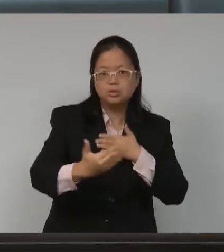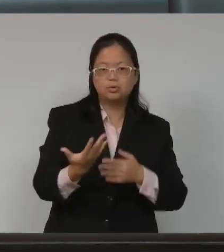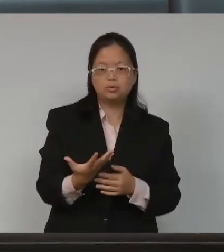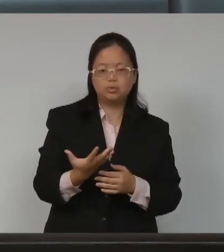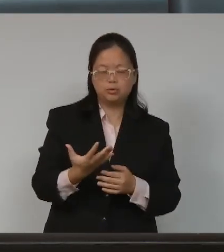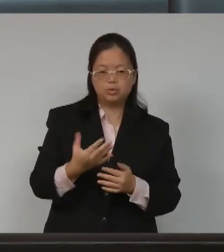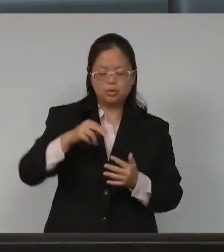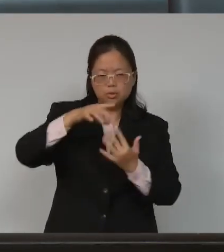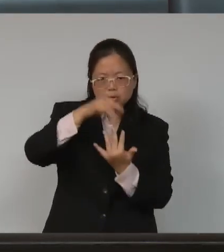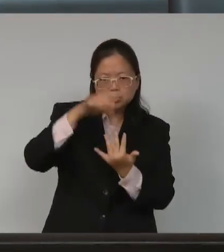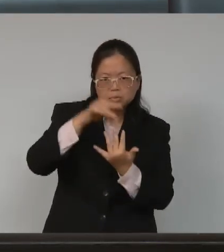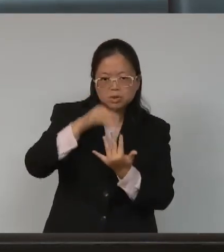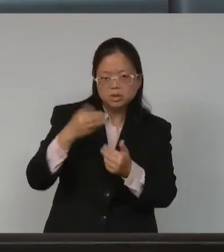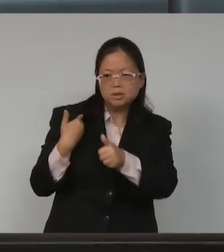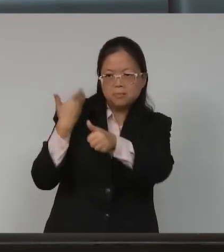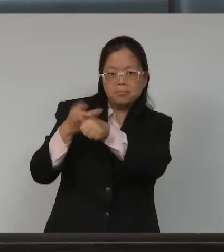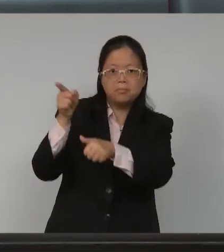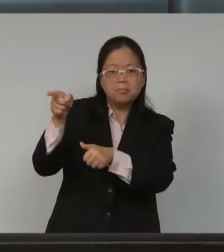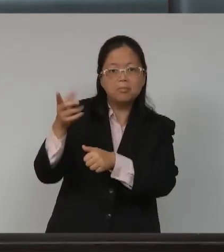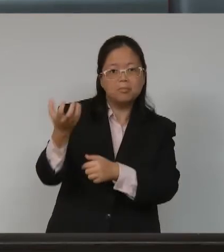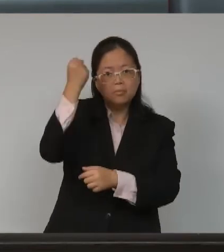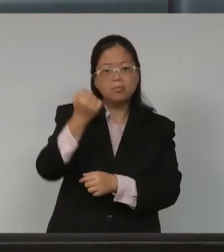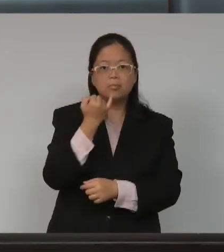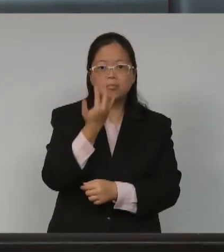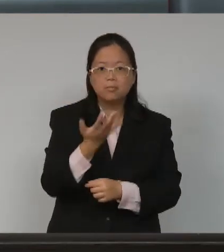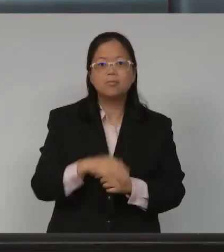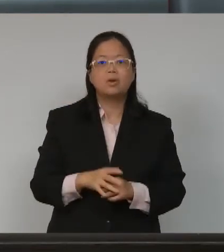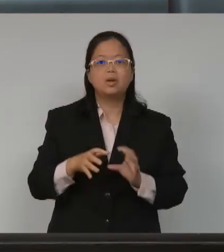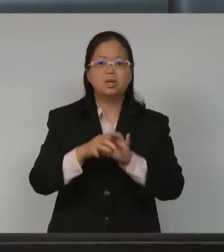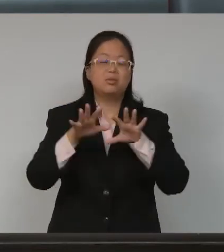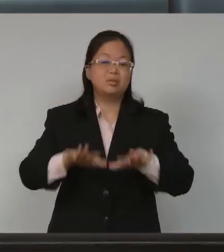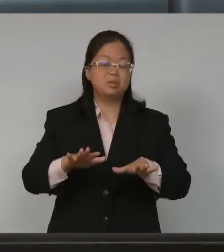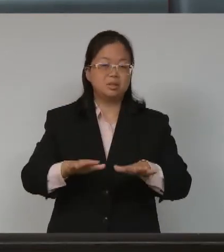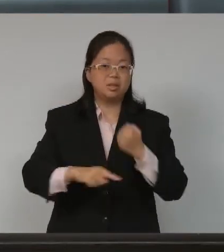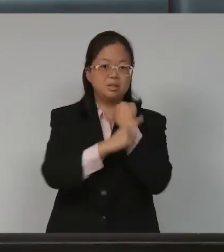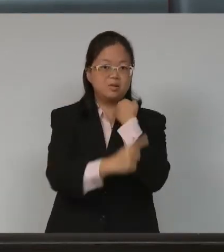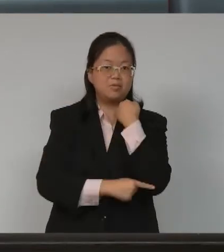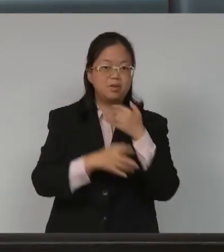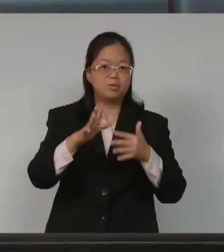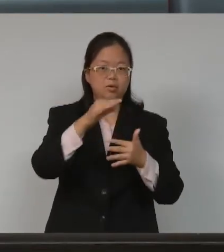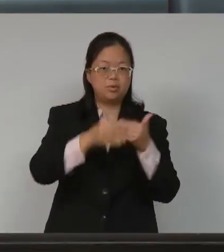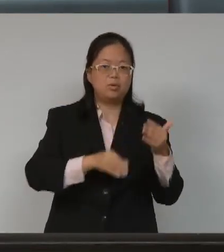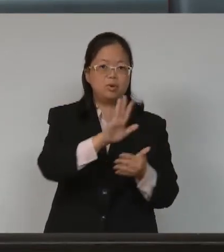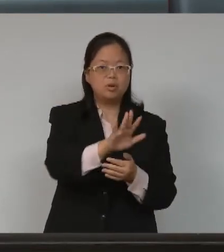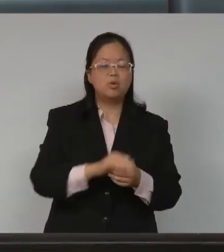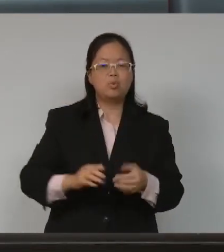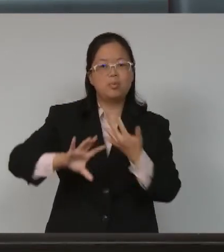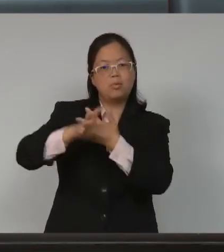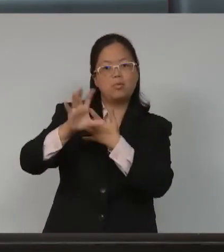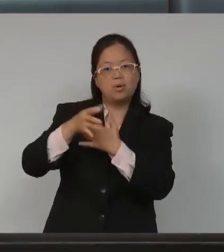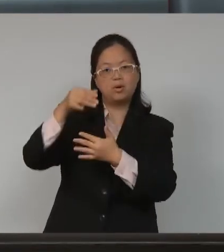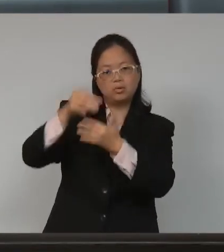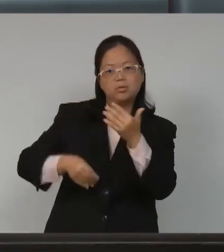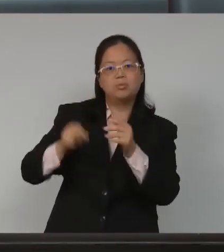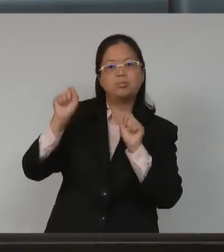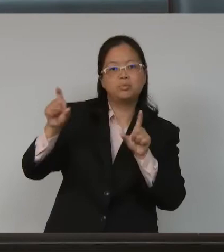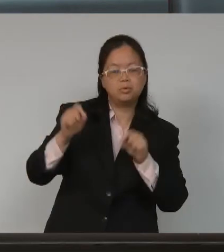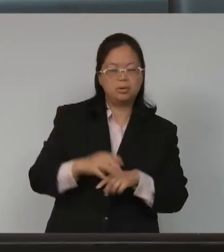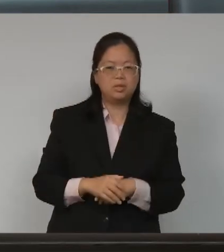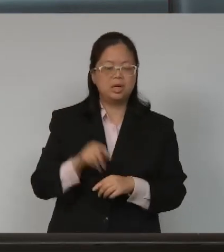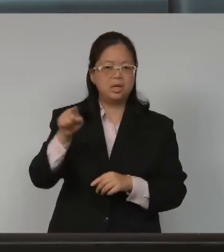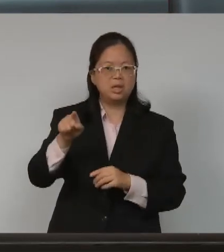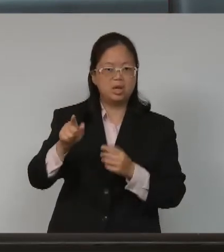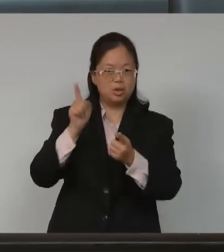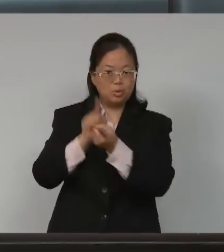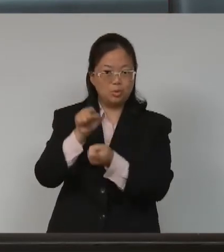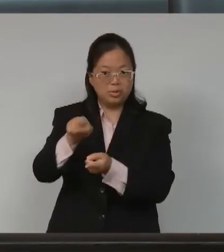问题的原因，是在于说我们现在法律有我们跟其他国家的规定不一样，就是、其他国家的复决他可能有比较严格的